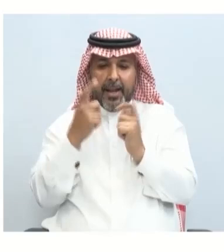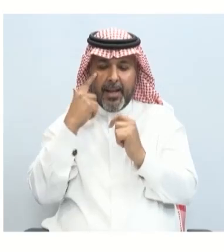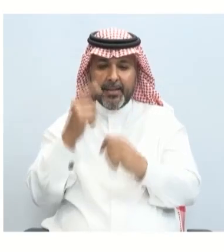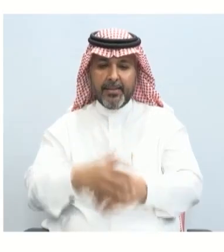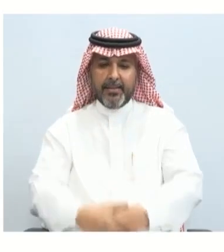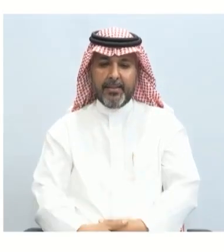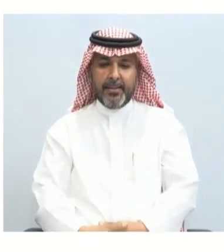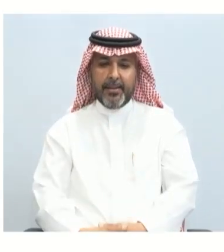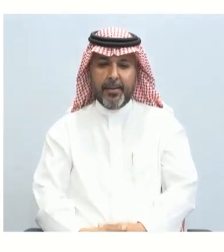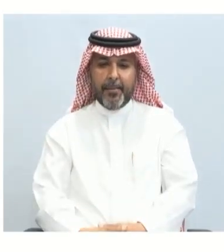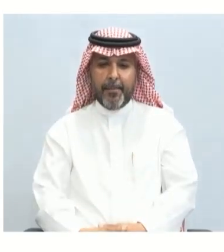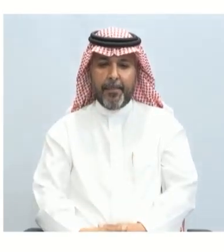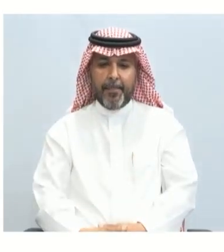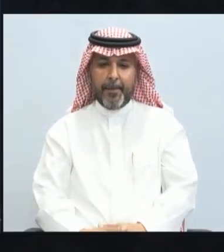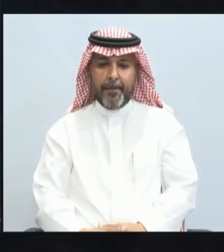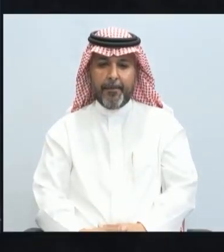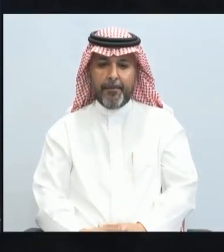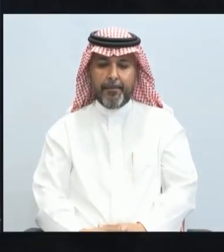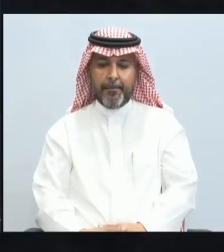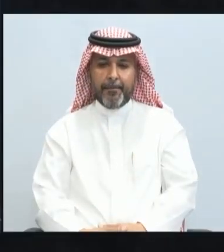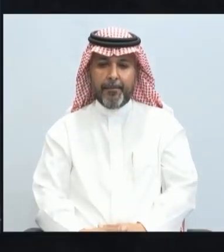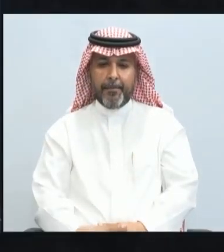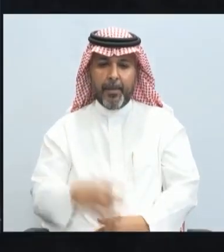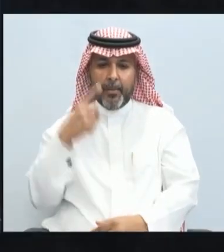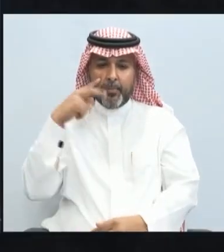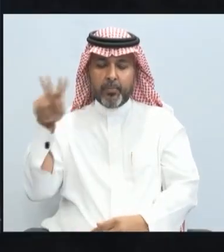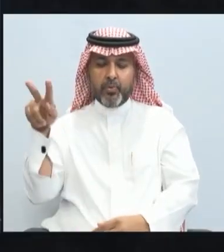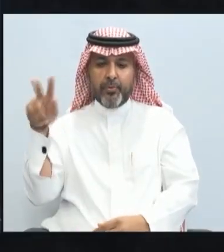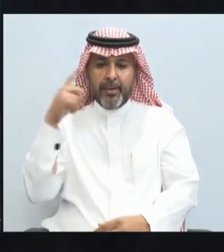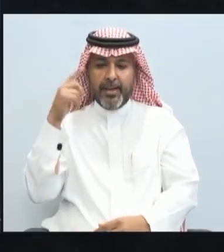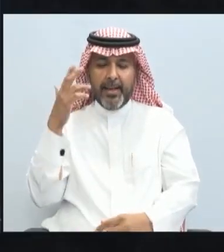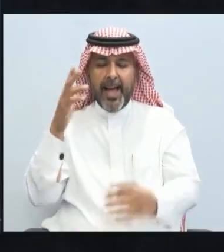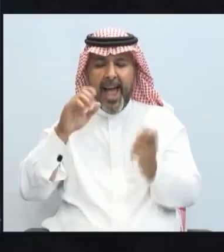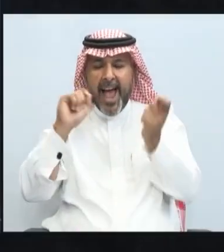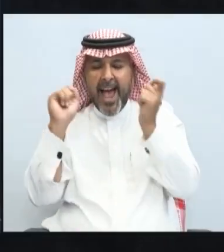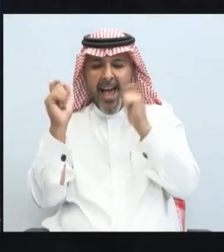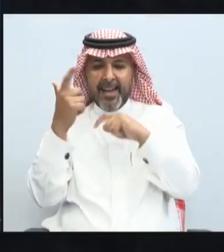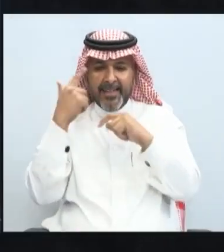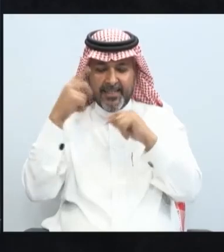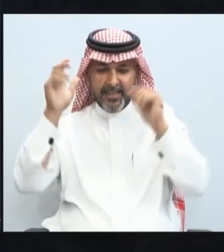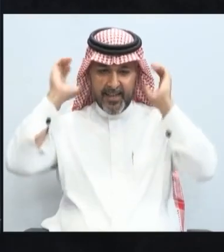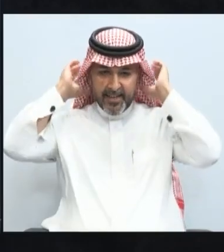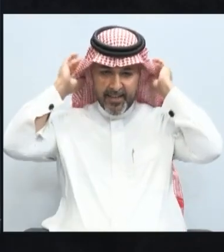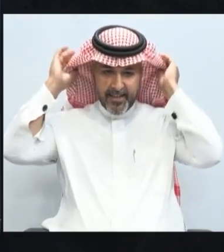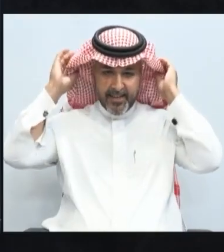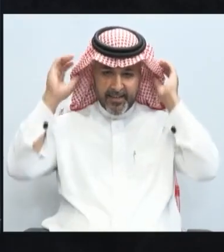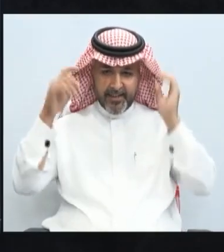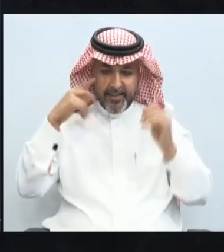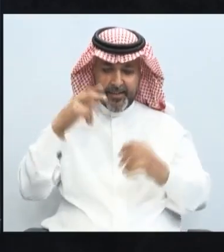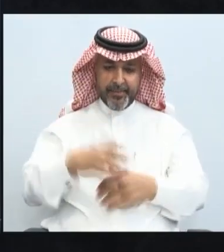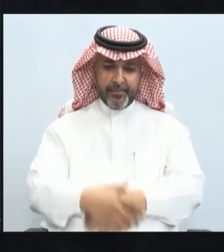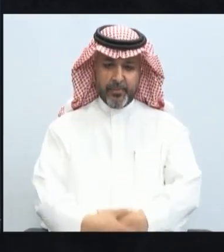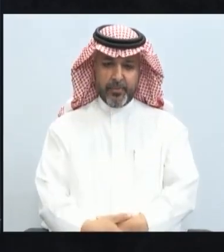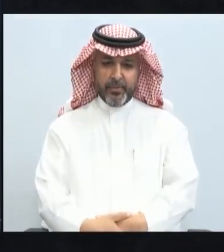الكوسيك فداله الكوتان هي تشترك مع داله التان في ان طول دورتها 180